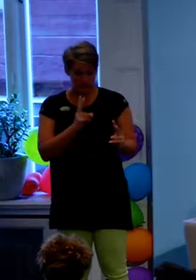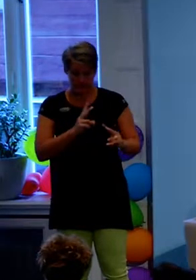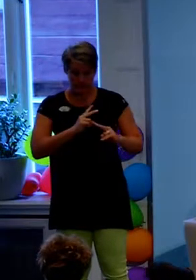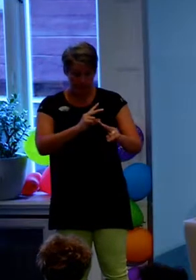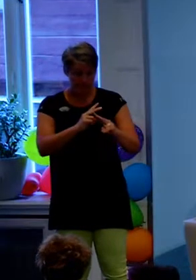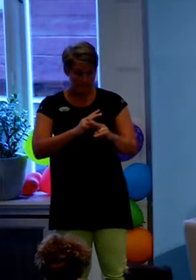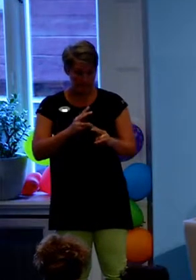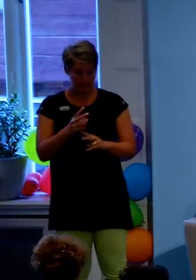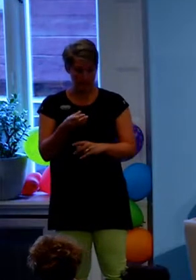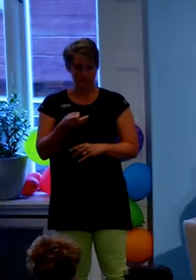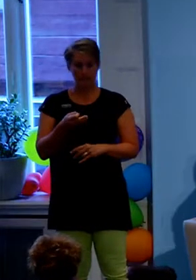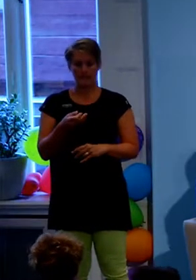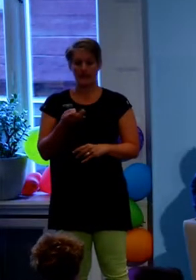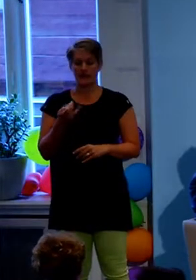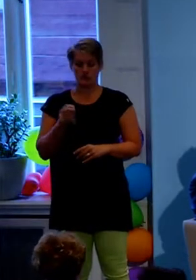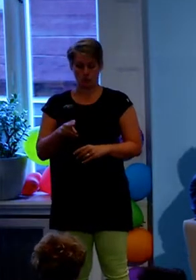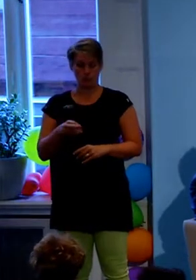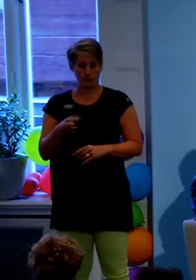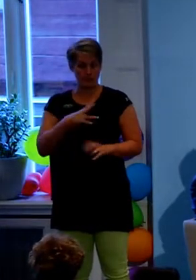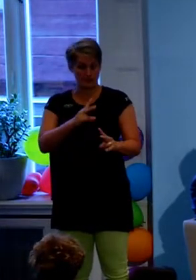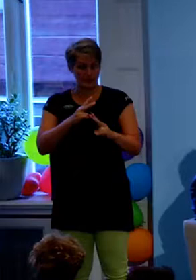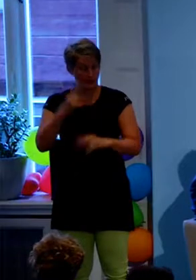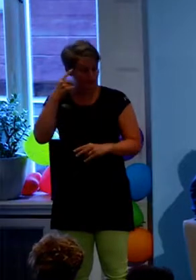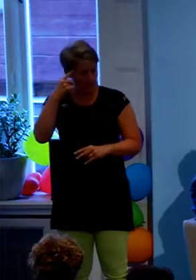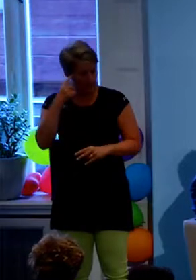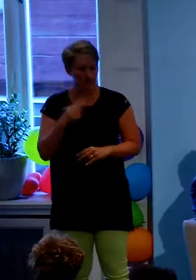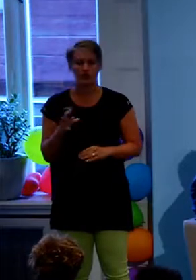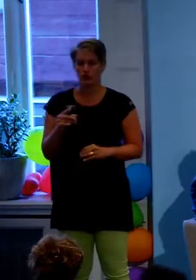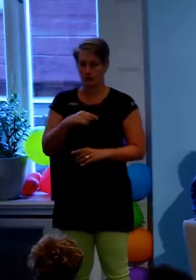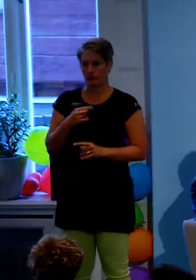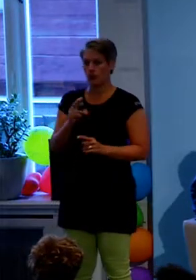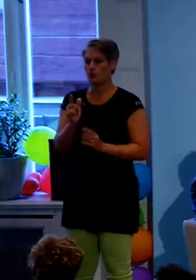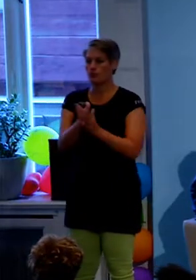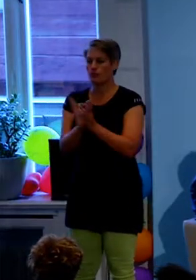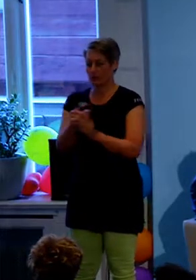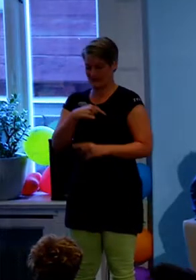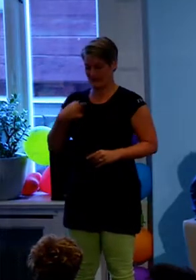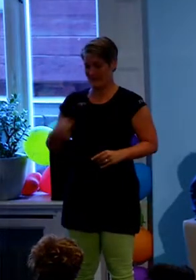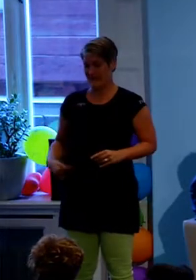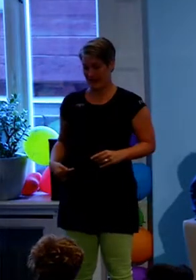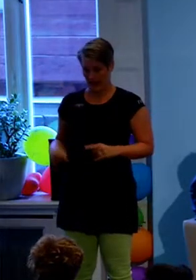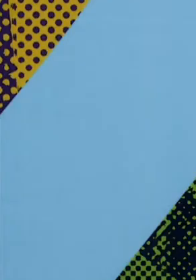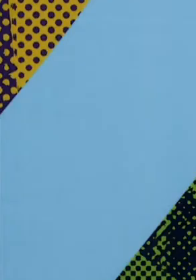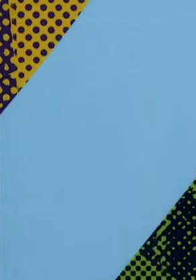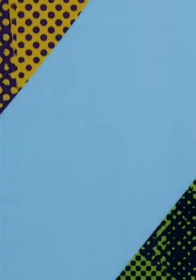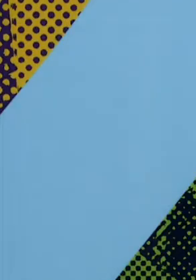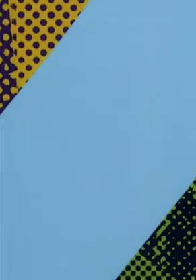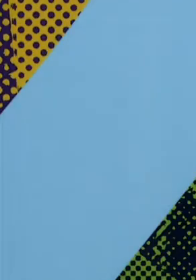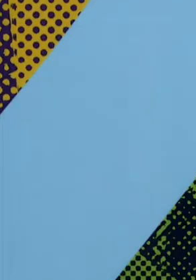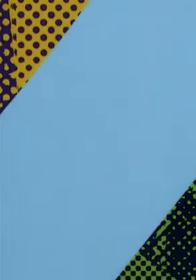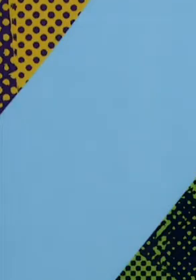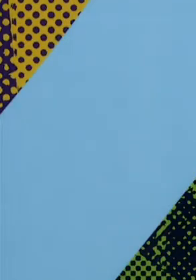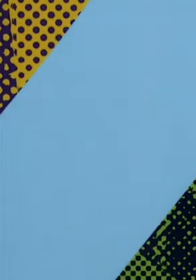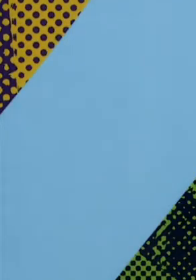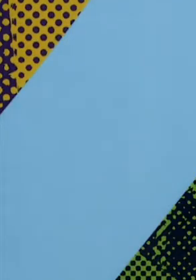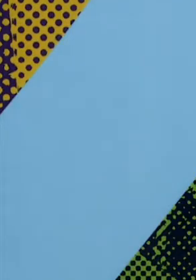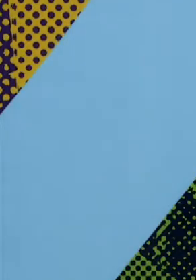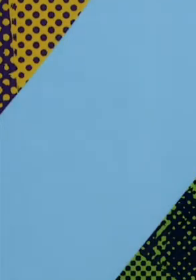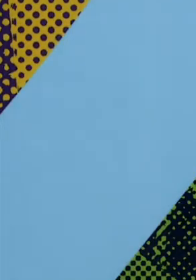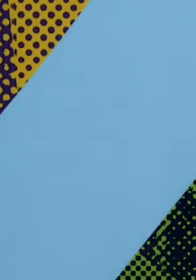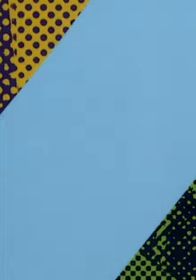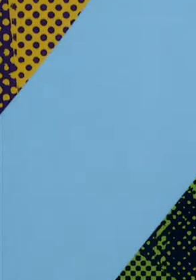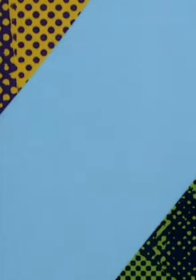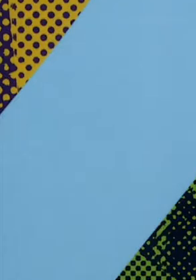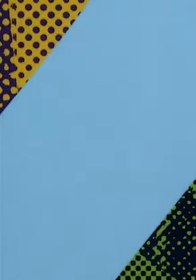tankar? Ja, vi har ju också utmaningar. Vi har bland annat i Kina så har man byggt en väldigt stor kemiindustri